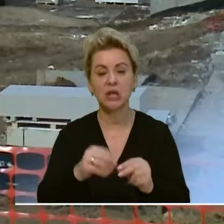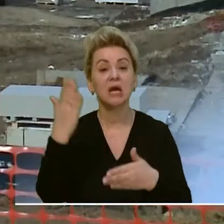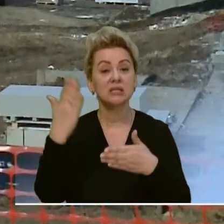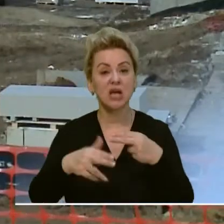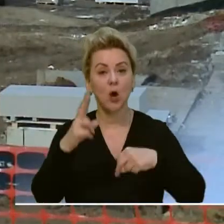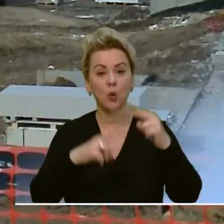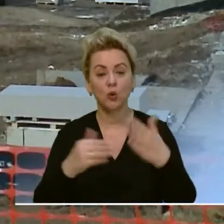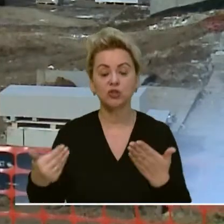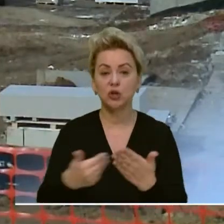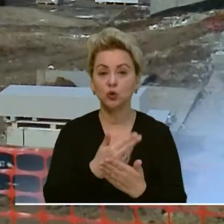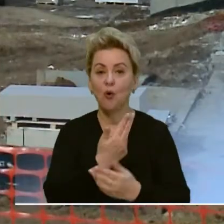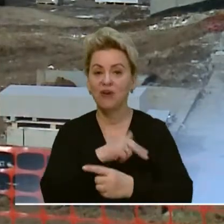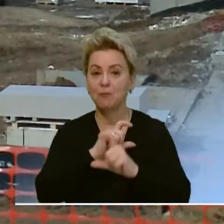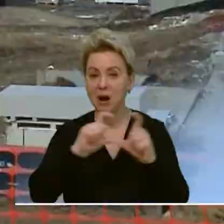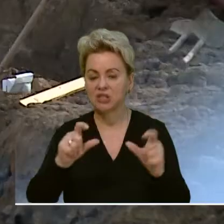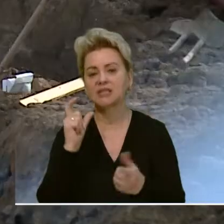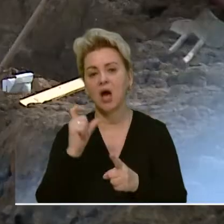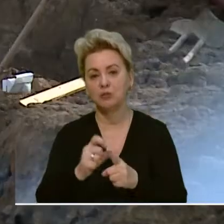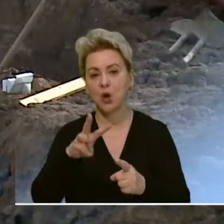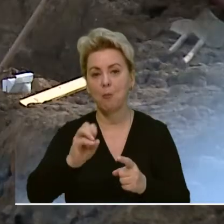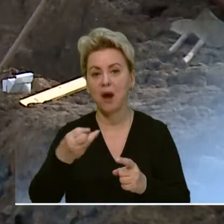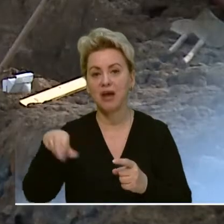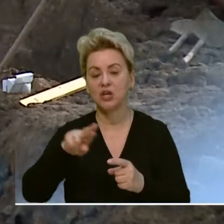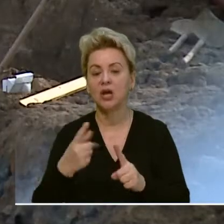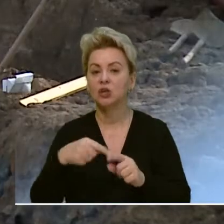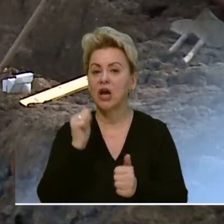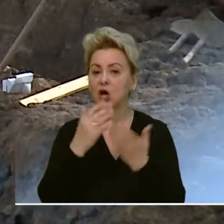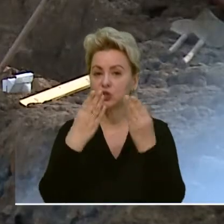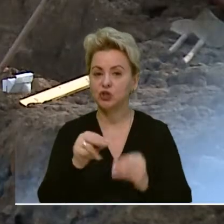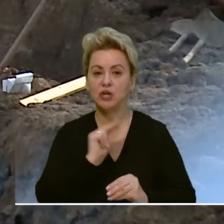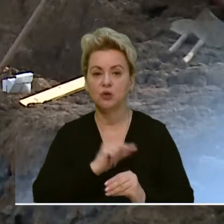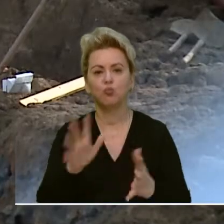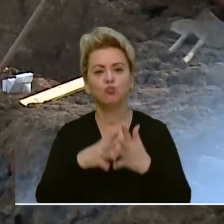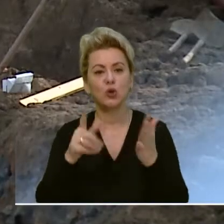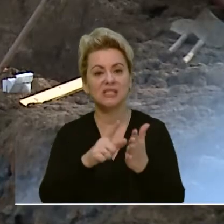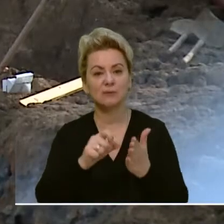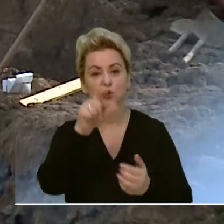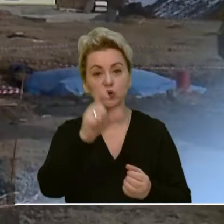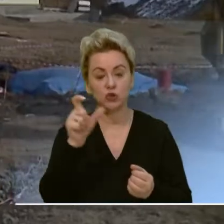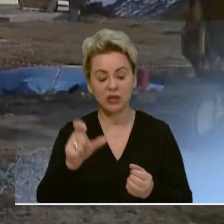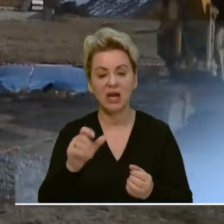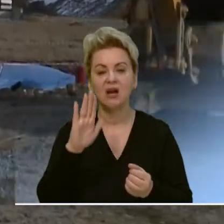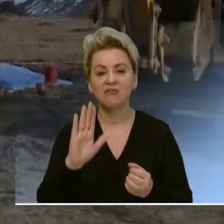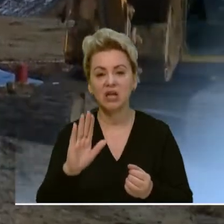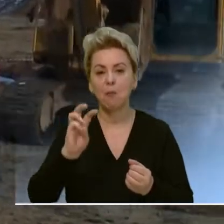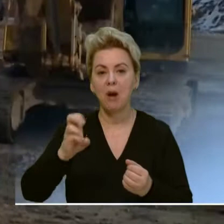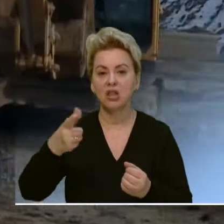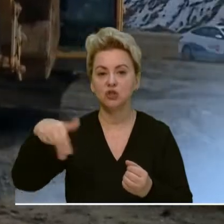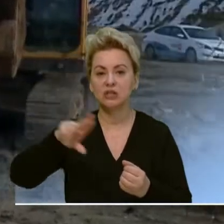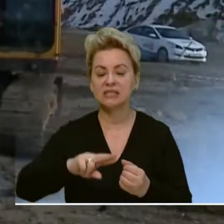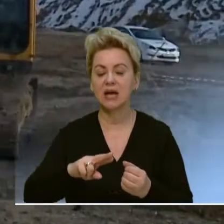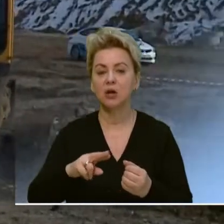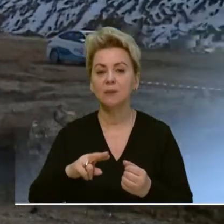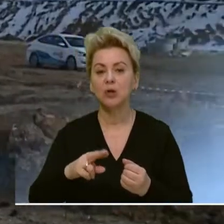Закончить строительство новой инфекционки обещают в мае. Над этим каждый день трудятся больше 700 человек. Валентина Малощицкая,